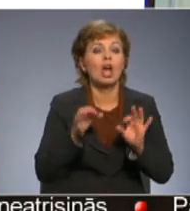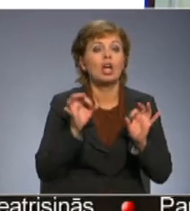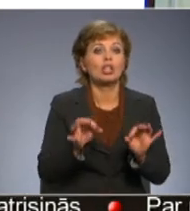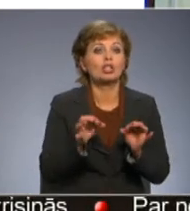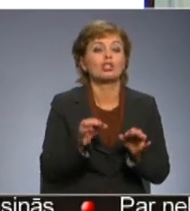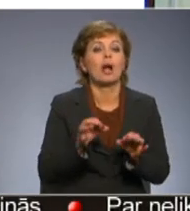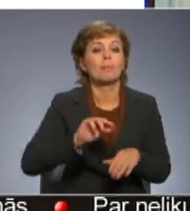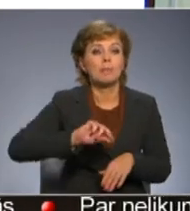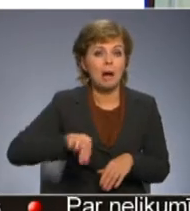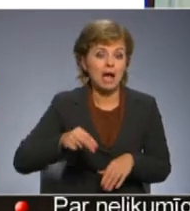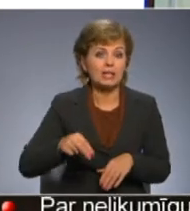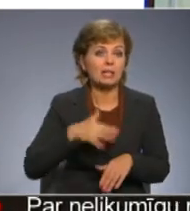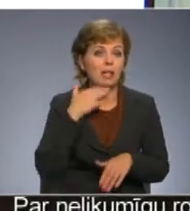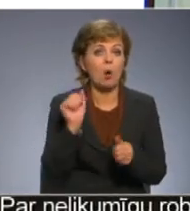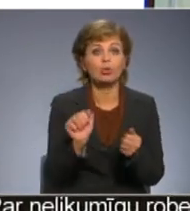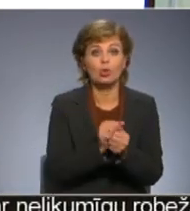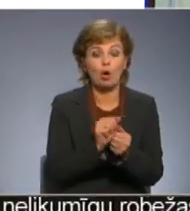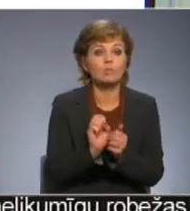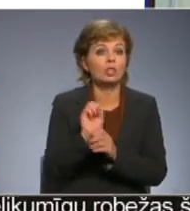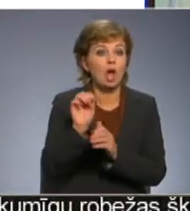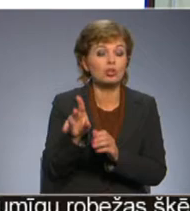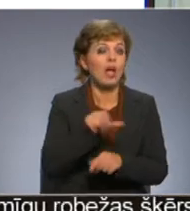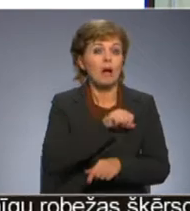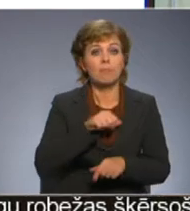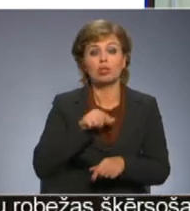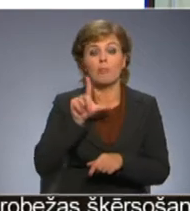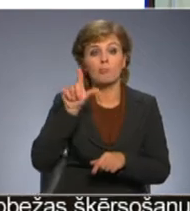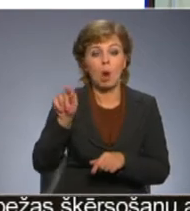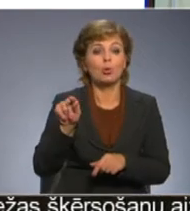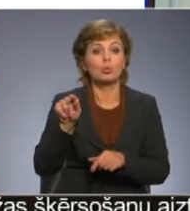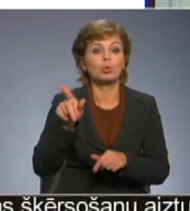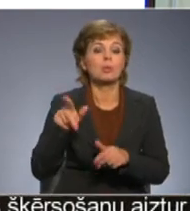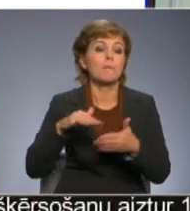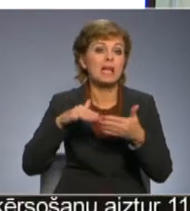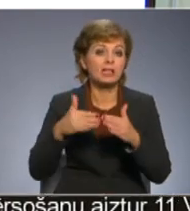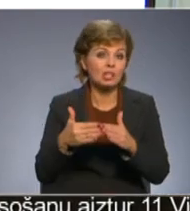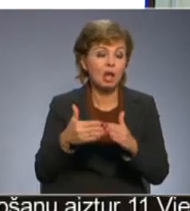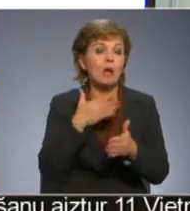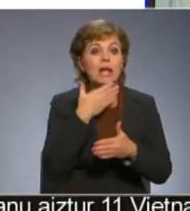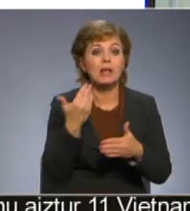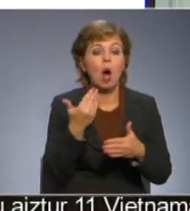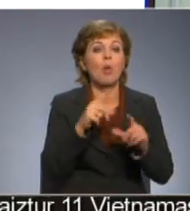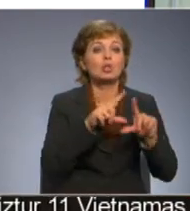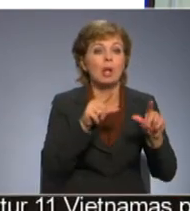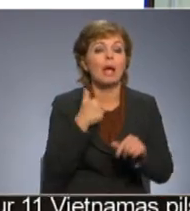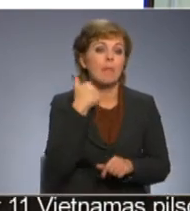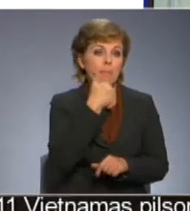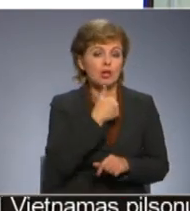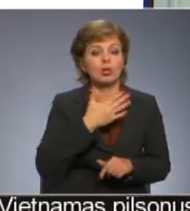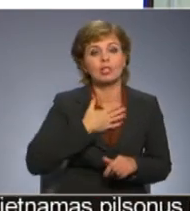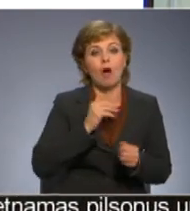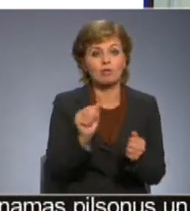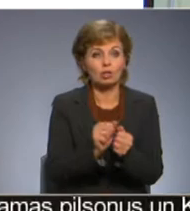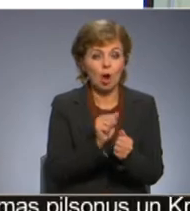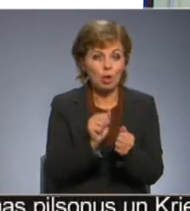iespējams parakstīt daudz dokumentus un nosūtīt, nebraucot uz lielajām pilsētām, arī tad, ja nav uzņēmums, bet savus personīgos dokumentus